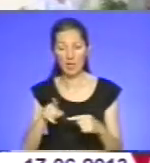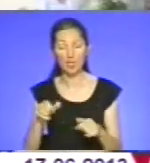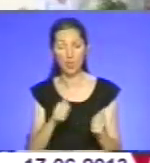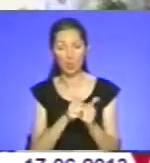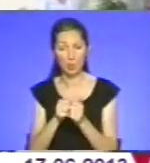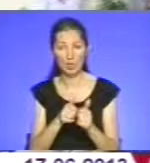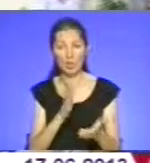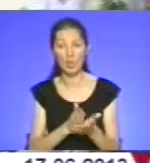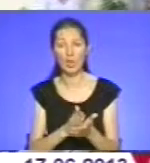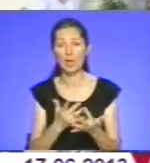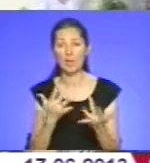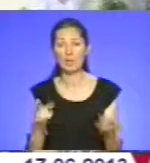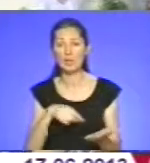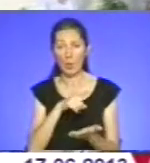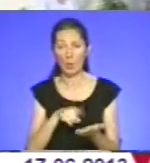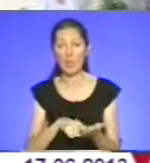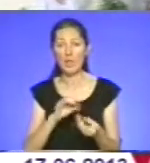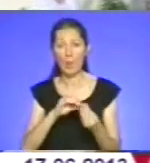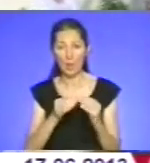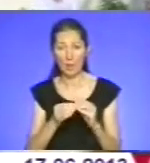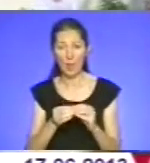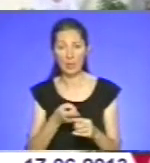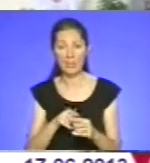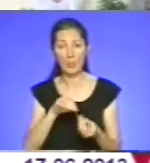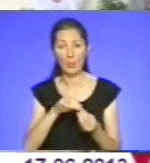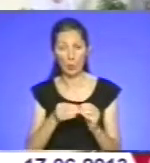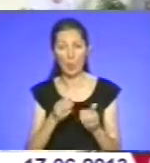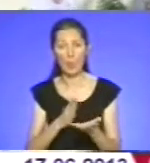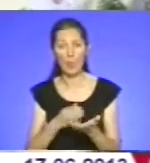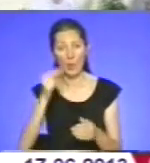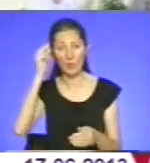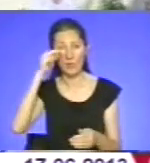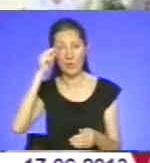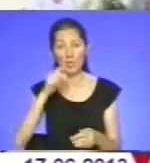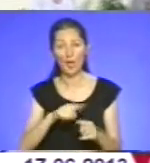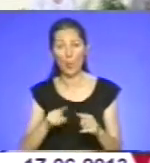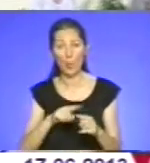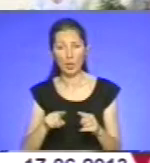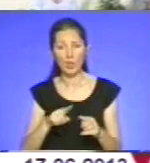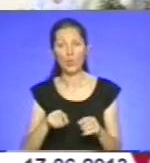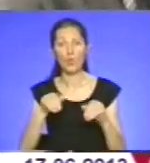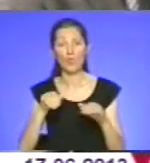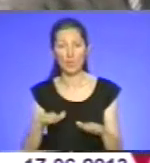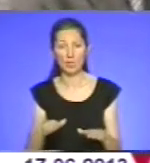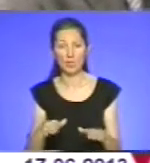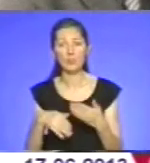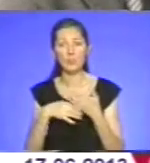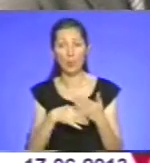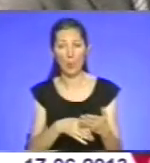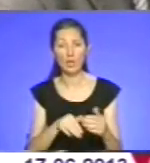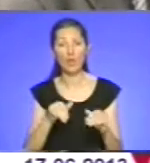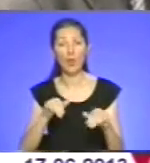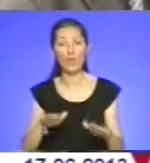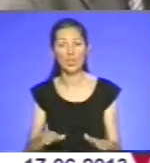є цілий ряд сьогодні проблем. І ці проблеми ми маємо, звичайно, вивчити і оперативно їх вирішити. Допомагатимуть у